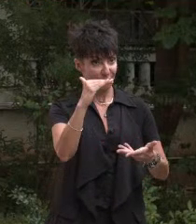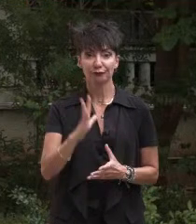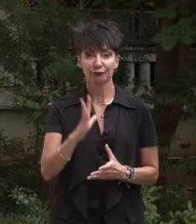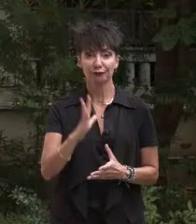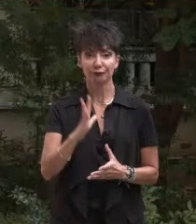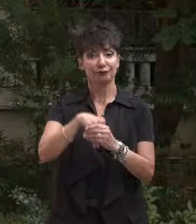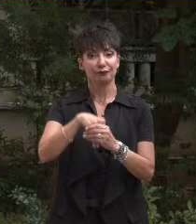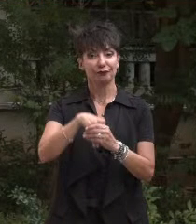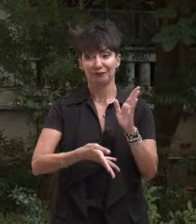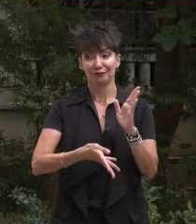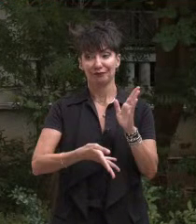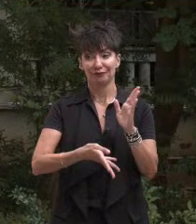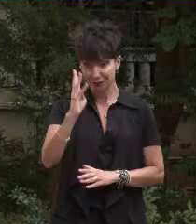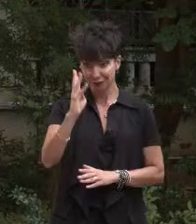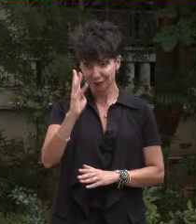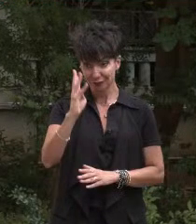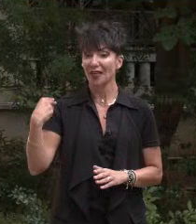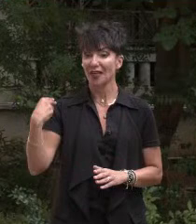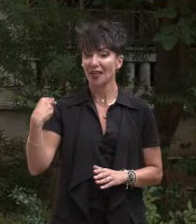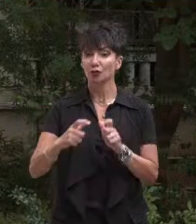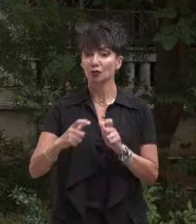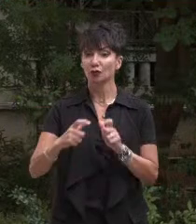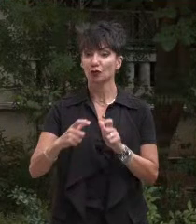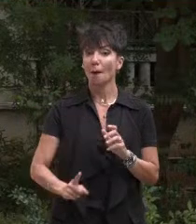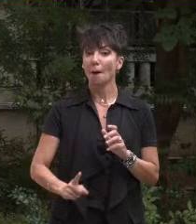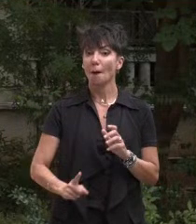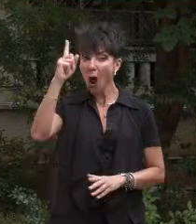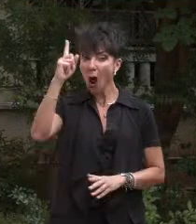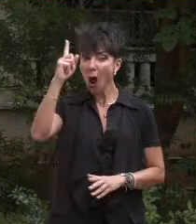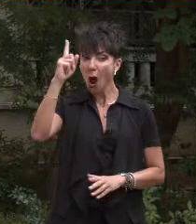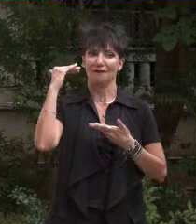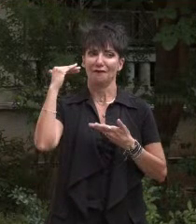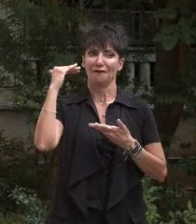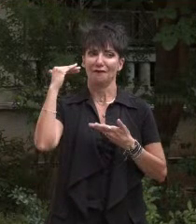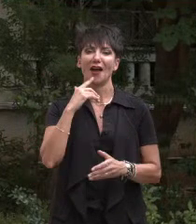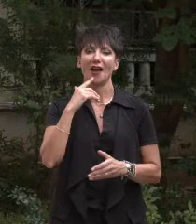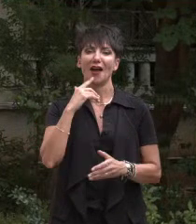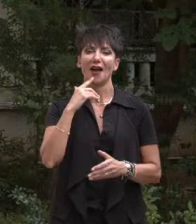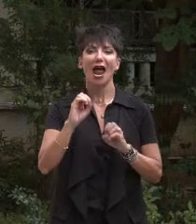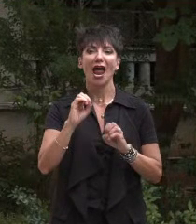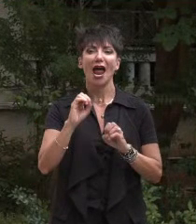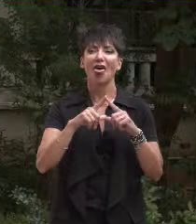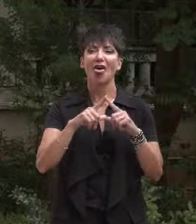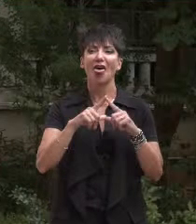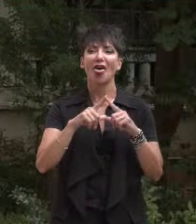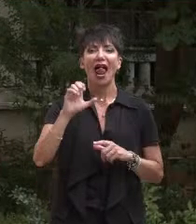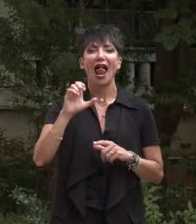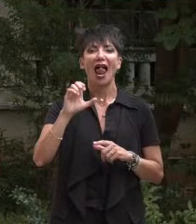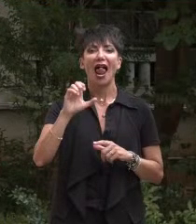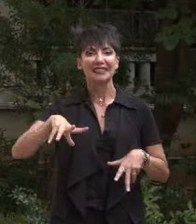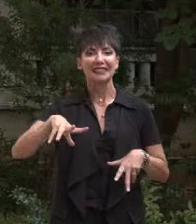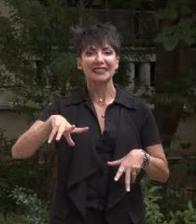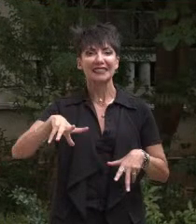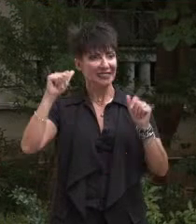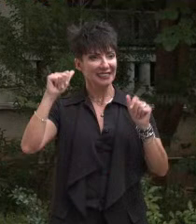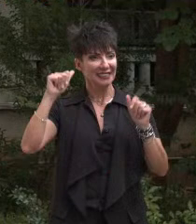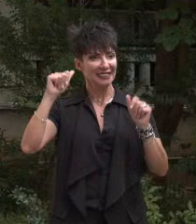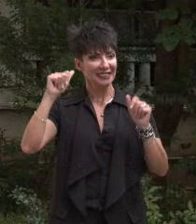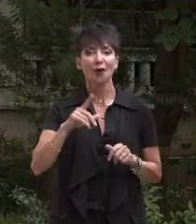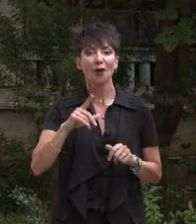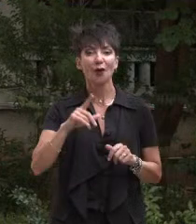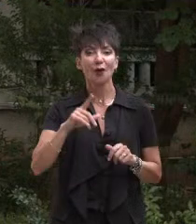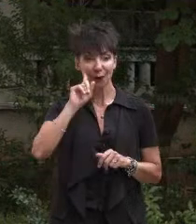Συμμετείχαν συνολικά 14 δημοτικά σχολεία. Το πρώτο βραβείο απονέμεται στα εκπαιδευτήρια Δελασάλ Σύρου, στην Προβελεγγύου